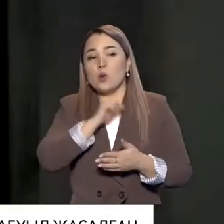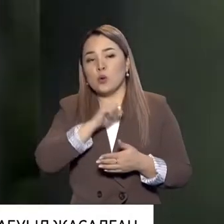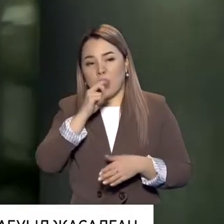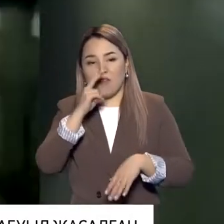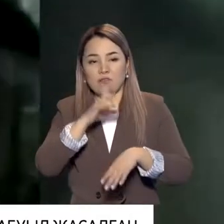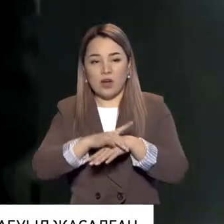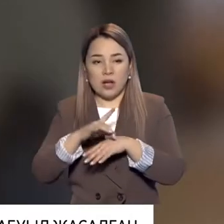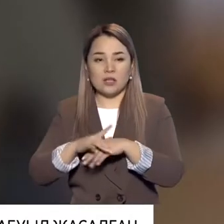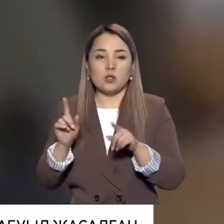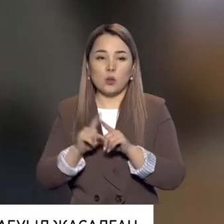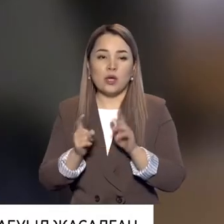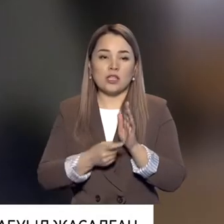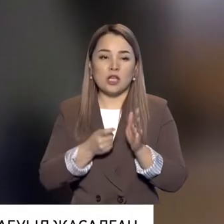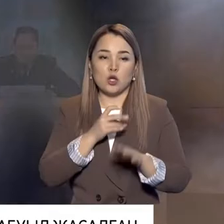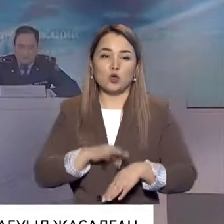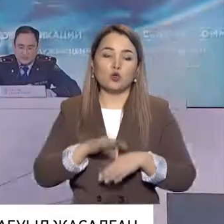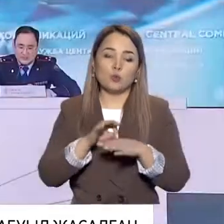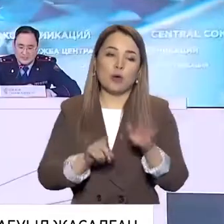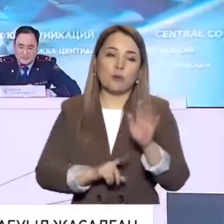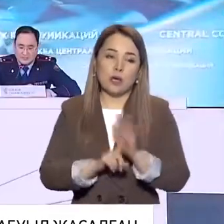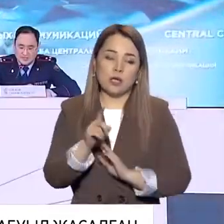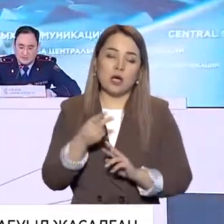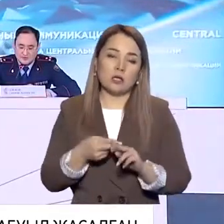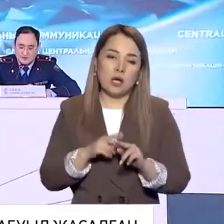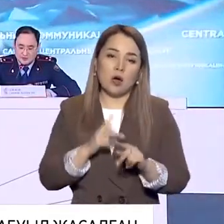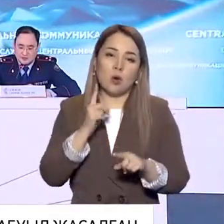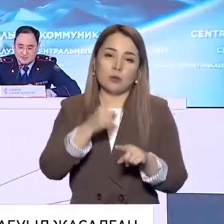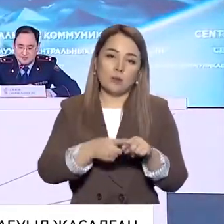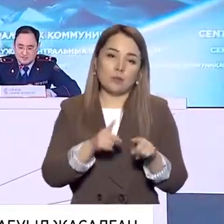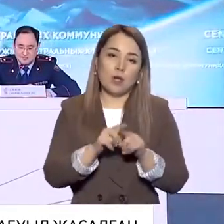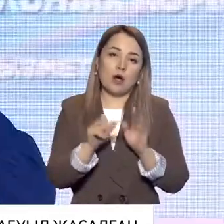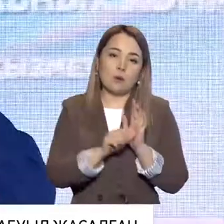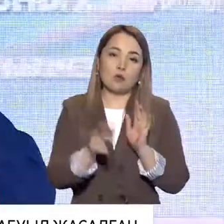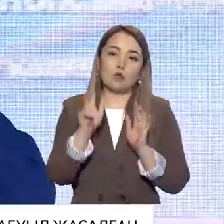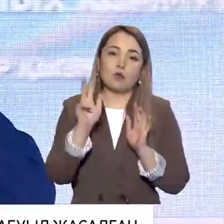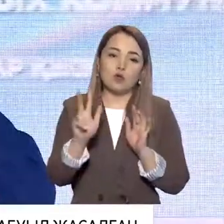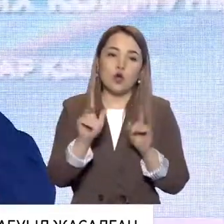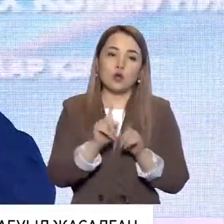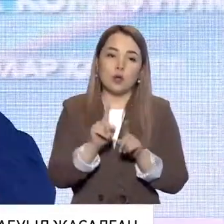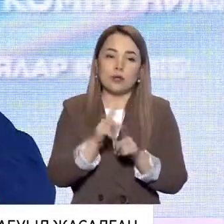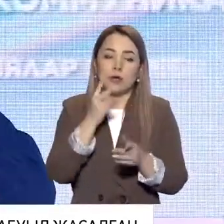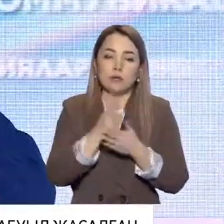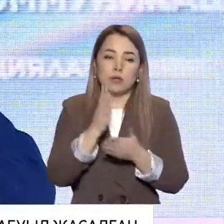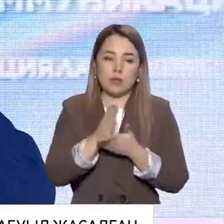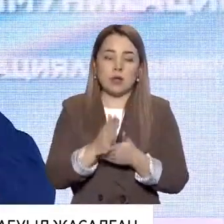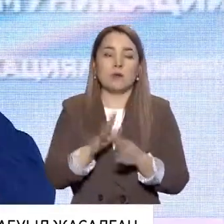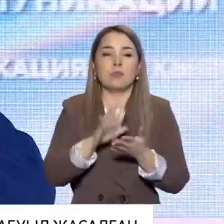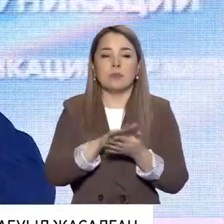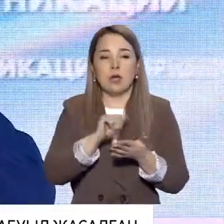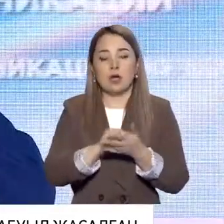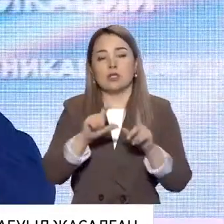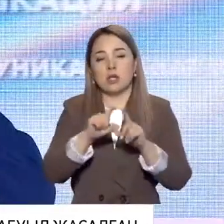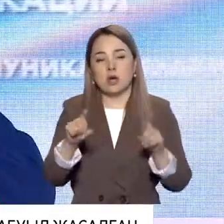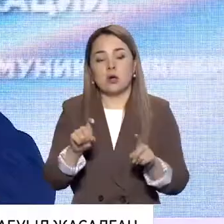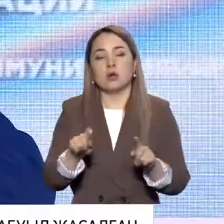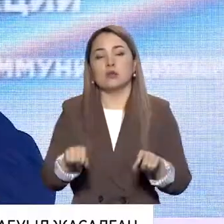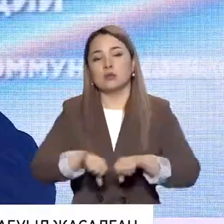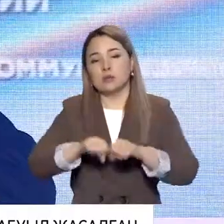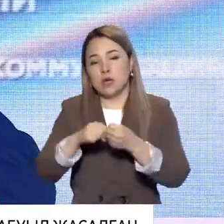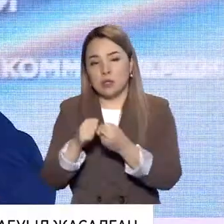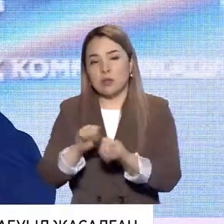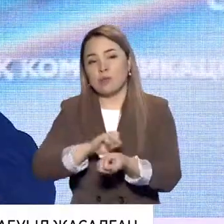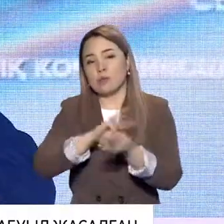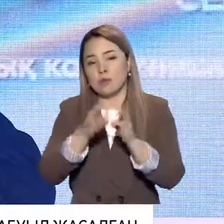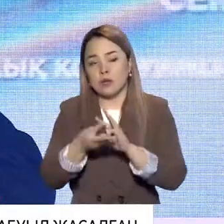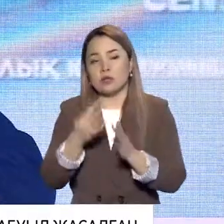фактілері бойынша тергелуде. Сонымен қатар 63 қылмыстық мүлікті қасақана бүлдіру және жою,